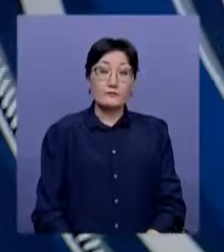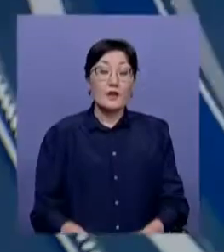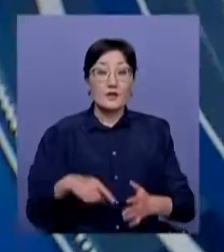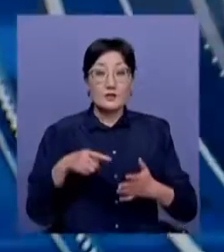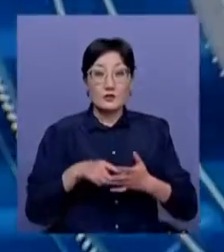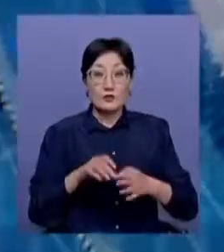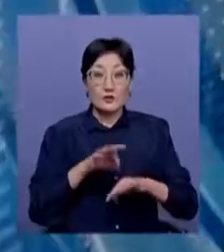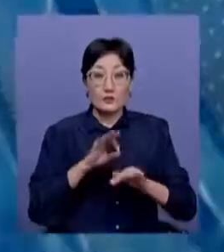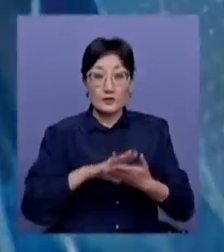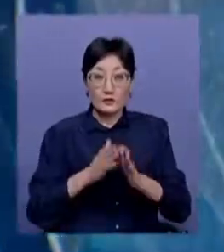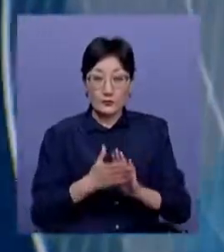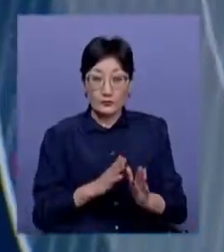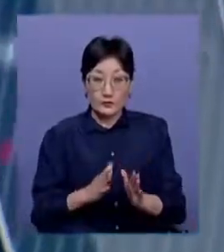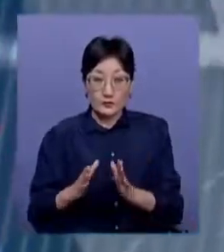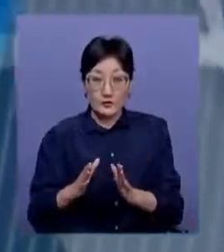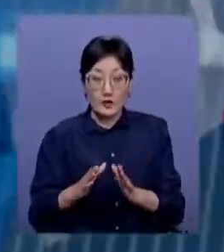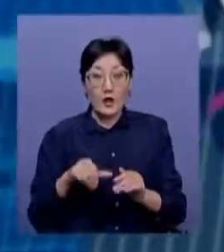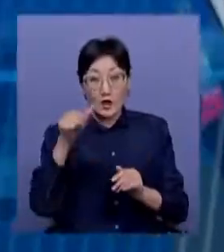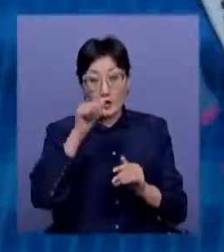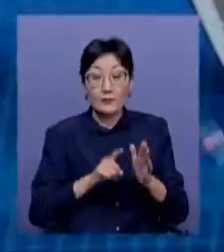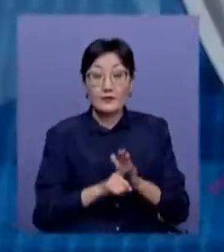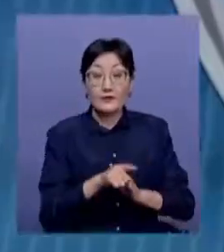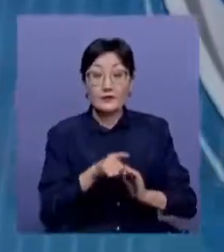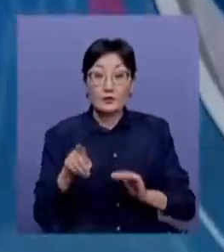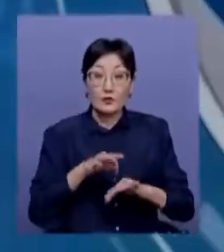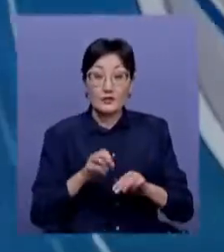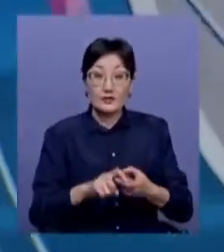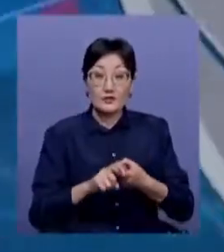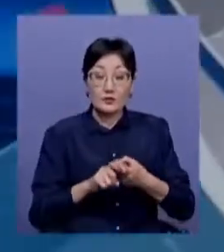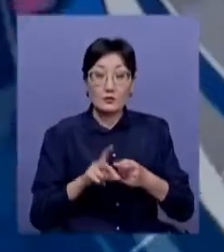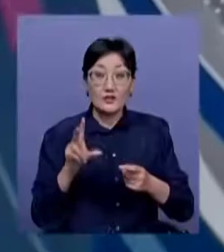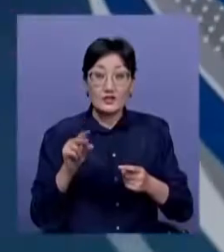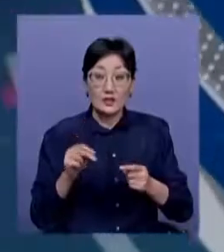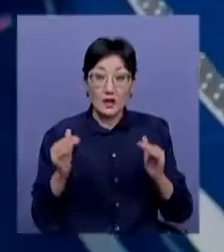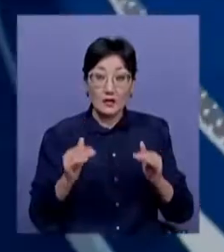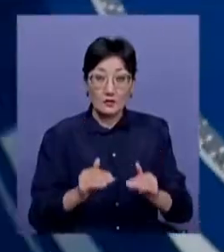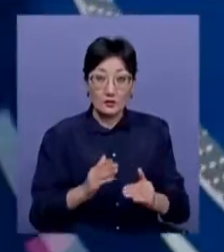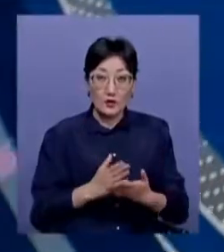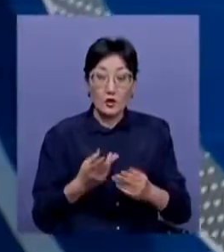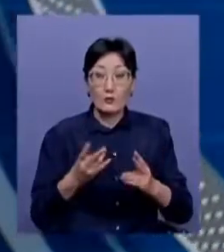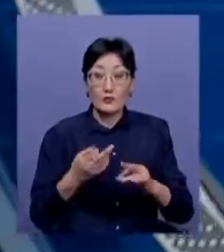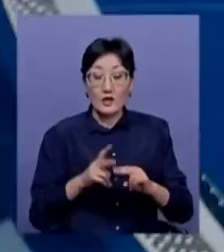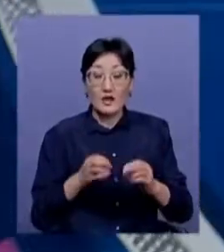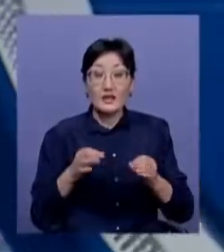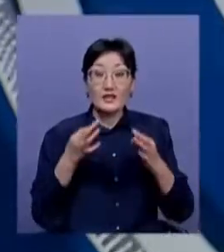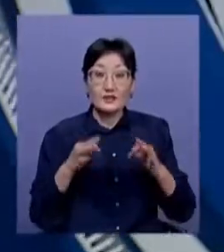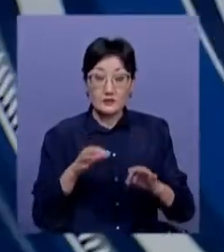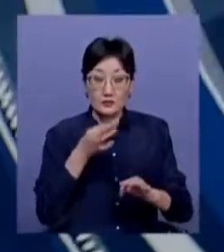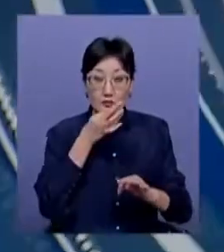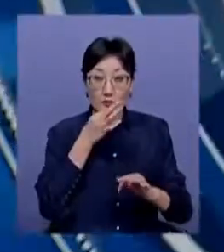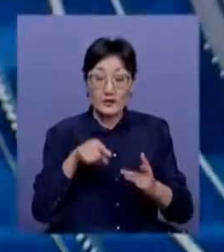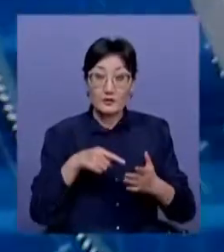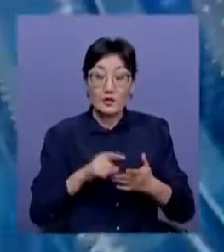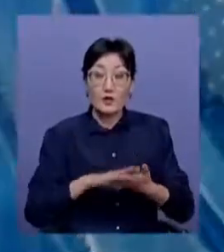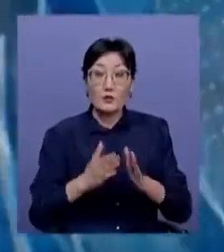Қалада эпидахуал тұрақты. Ай басынан бері коронавирусқа шалдыққандар саны айтарлықтай азайған. Десе де босаңсуға әлі ерте.